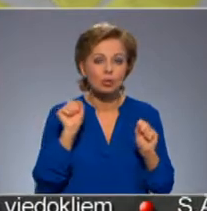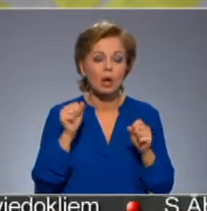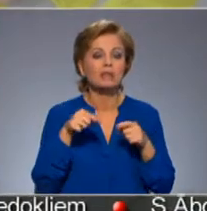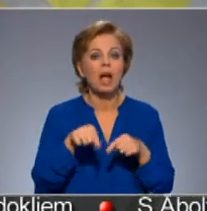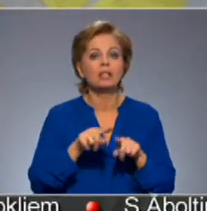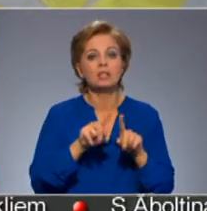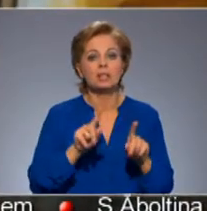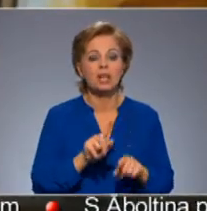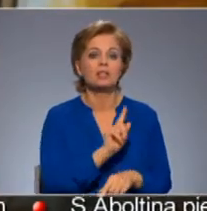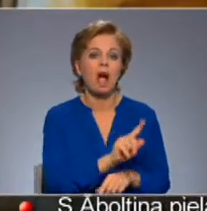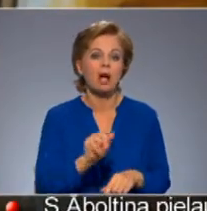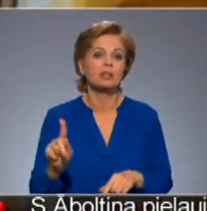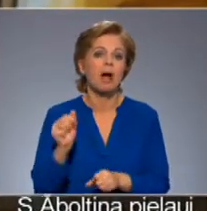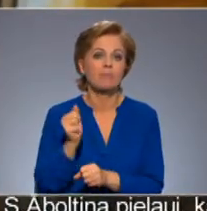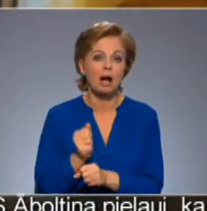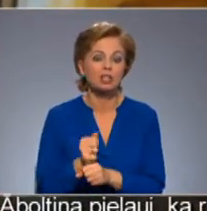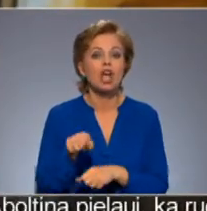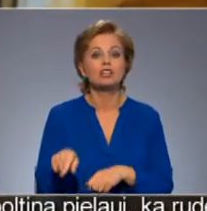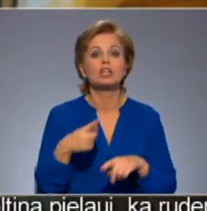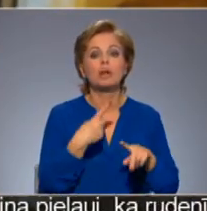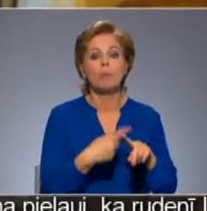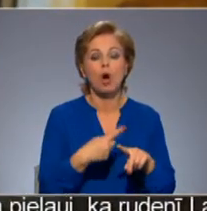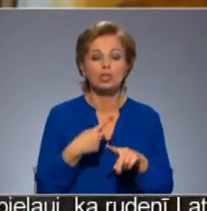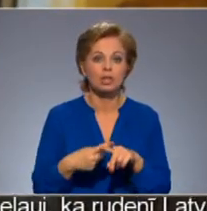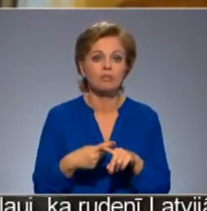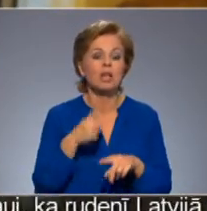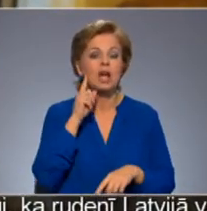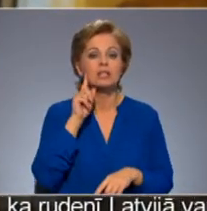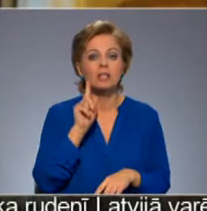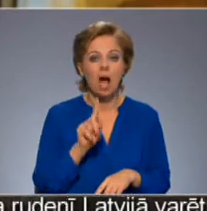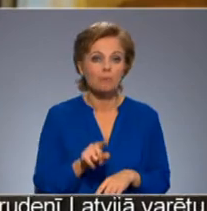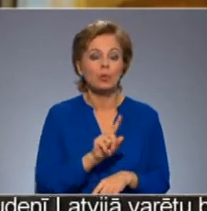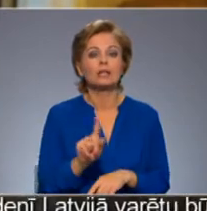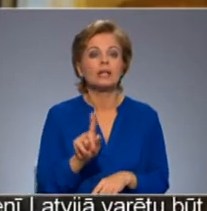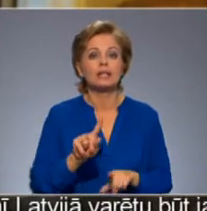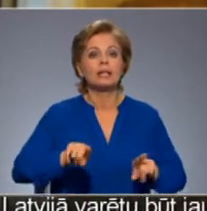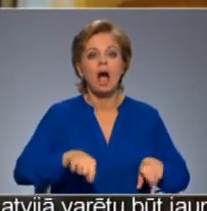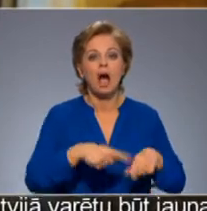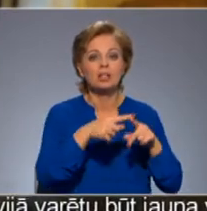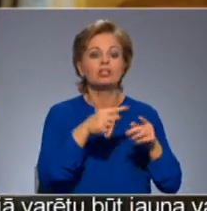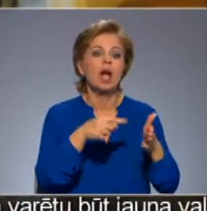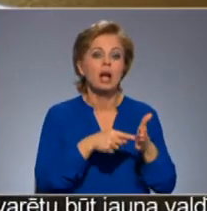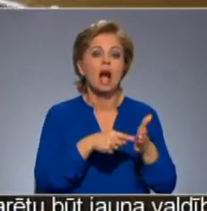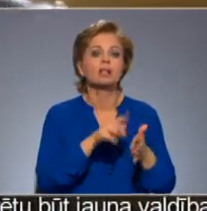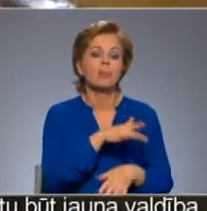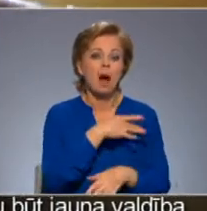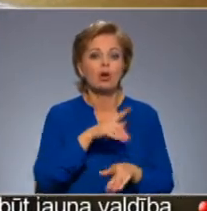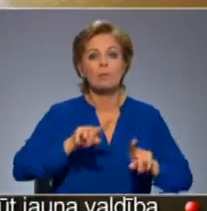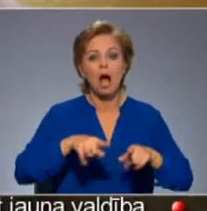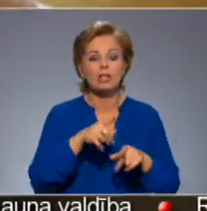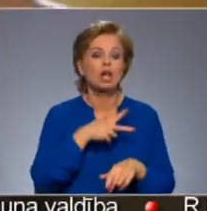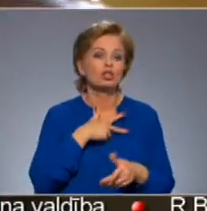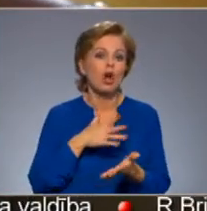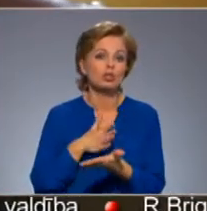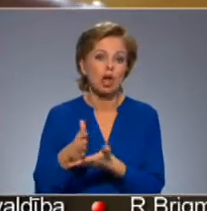lietas, ko gribētu katrā pagastā. Mums šeit pozitīvais ir tas, ka saprot, ka ir jāattīsta un kādi pakalpojumi jāattīsta. Sociālā